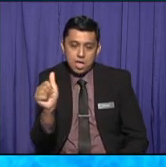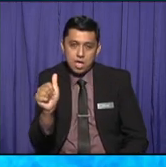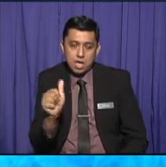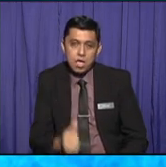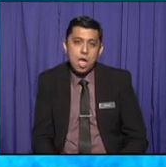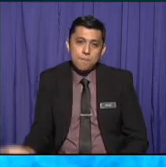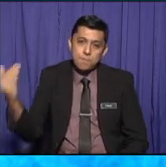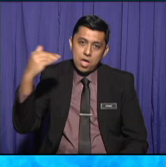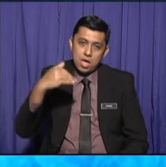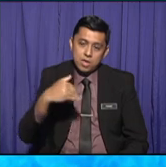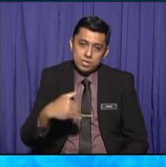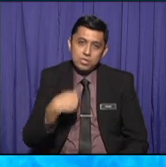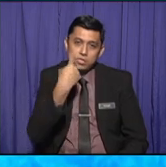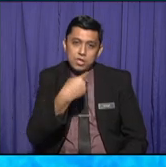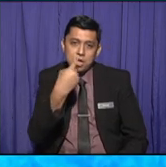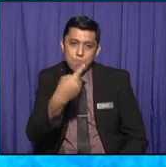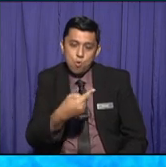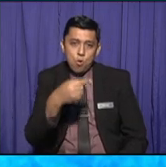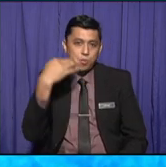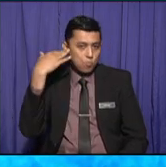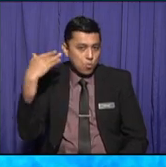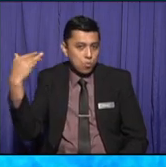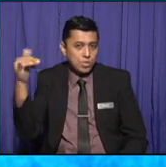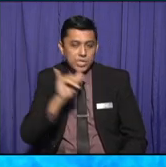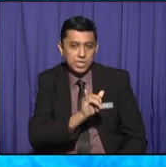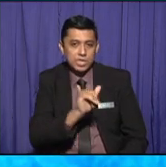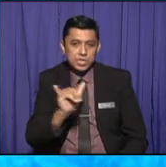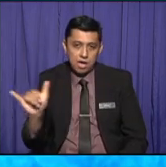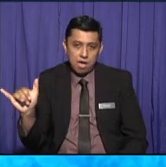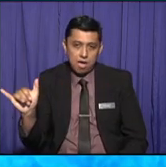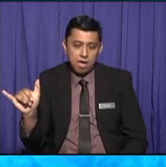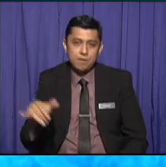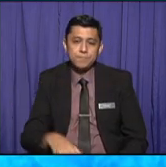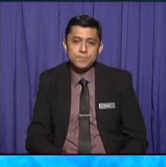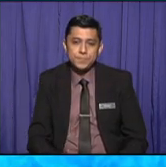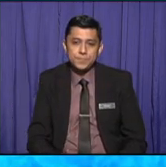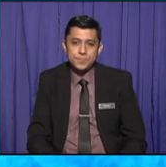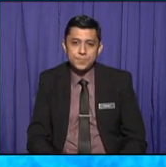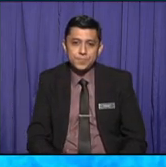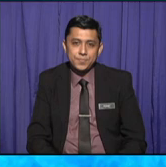la. Mari sebut bunyinya.